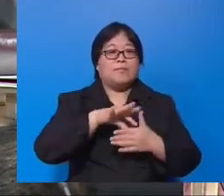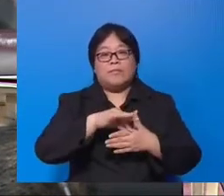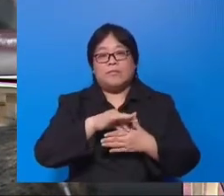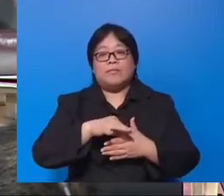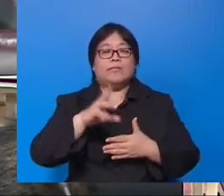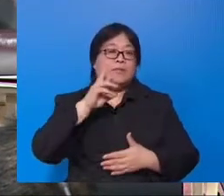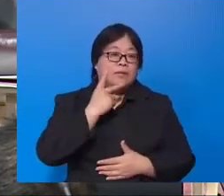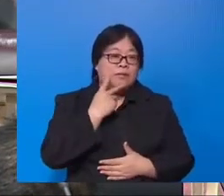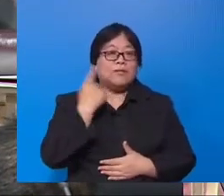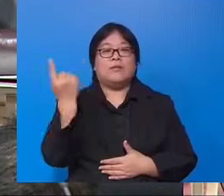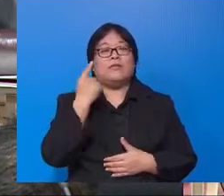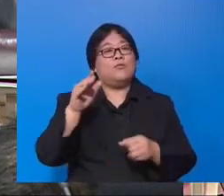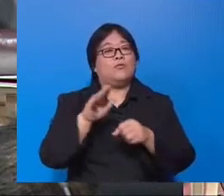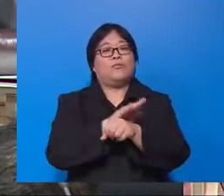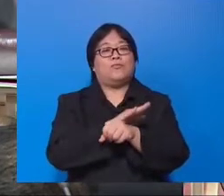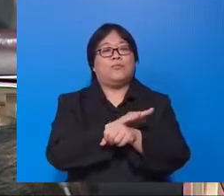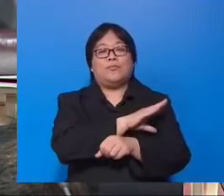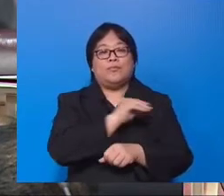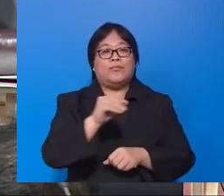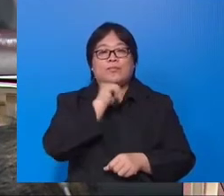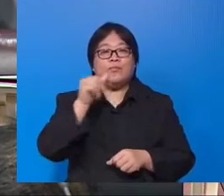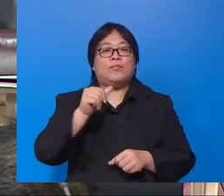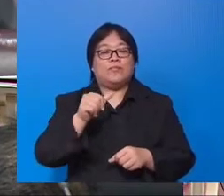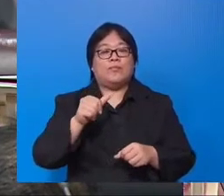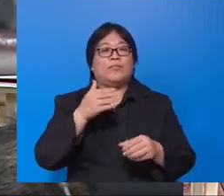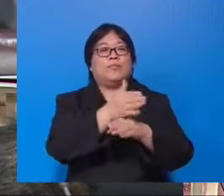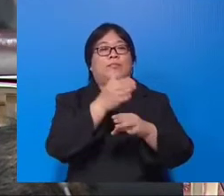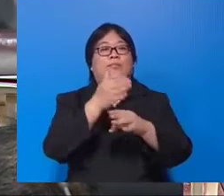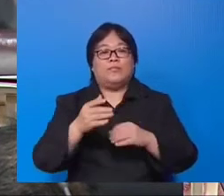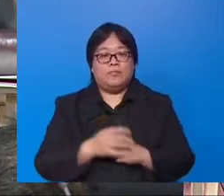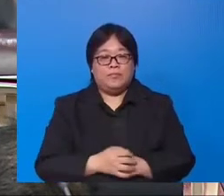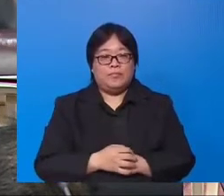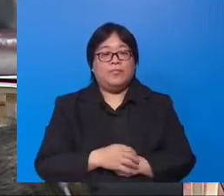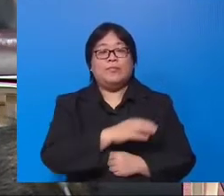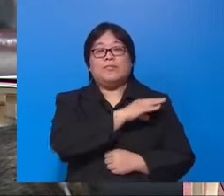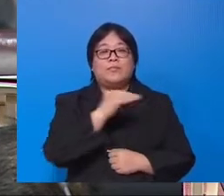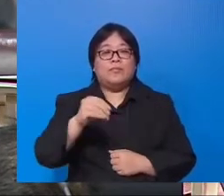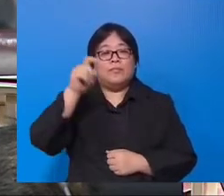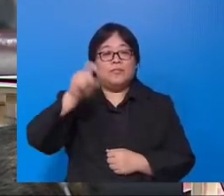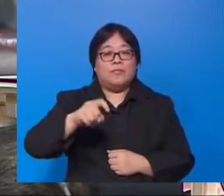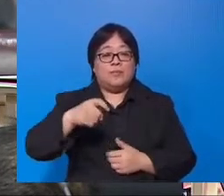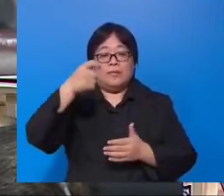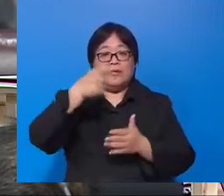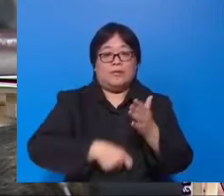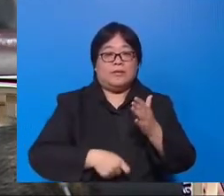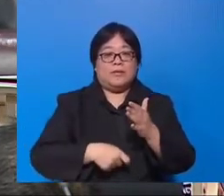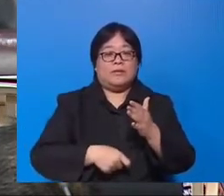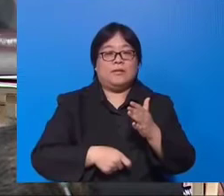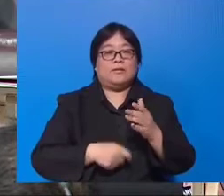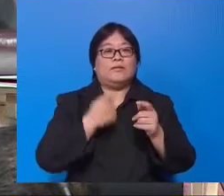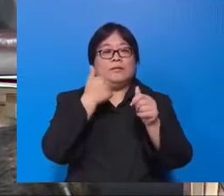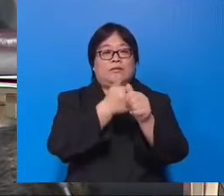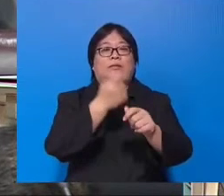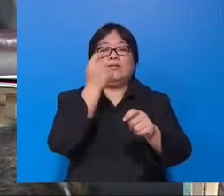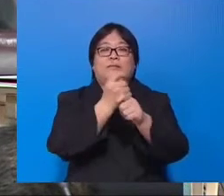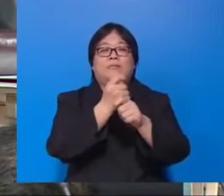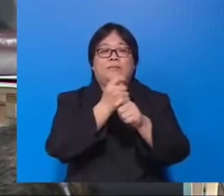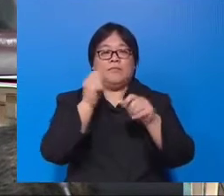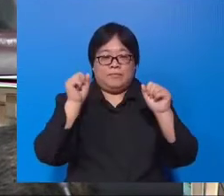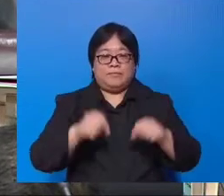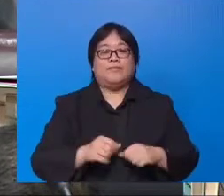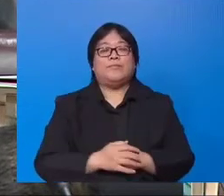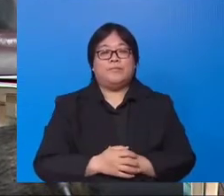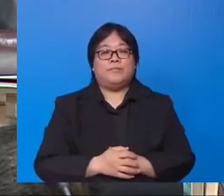daging dan sayuran setasiun mencukupi dan tidak terjejas sekaligus memastikan harganya badai pada kadaya batu tank